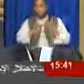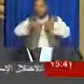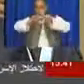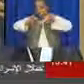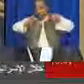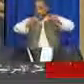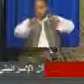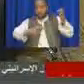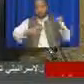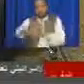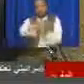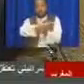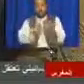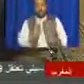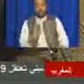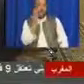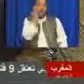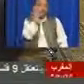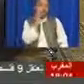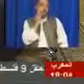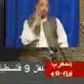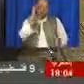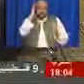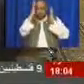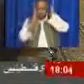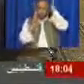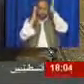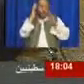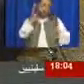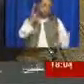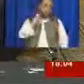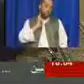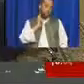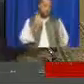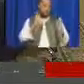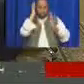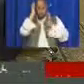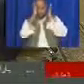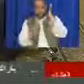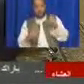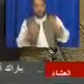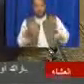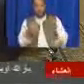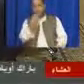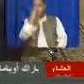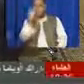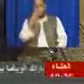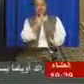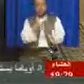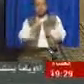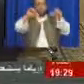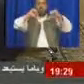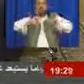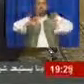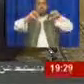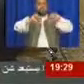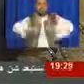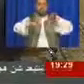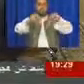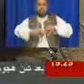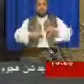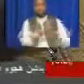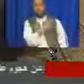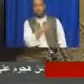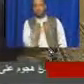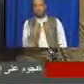بحيث تبقى البلد تعيش في قلاقل وفي توتر واختراقات والامن الغير مستتب وتخرج